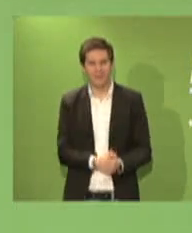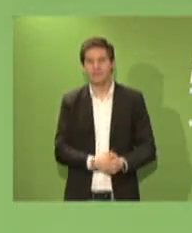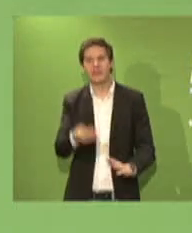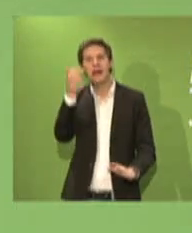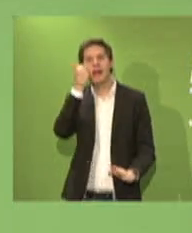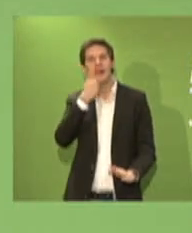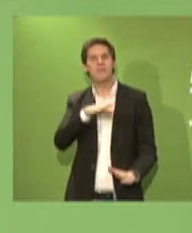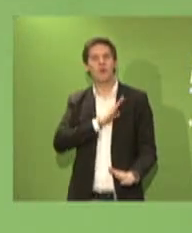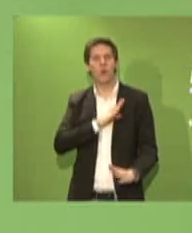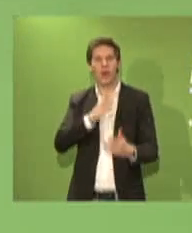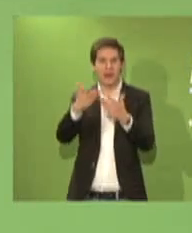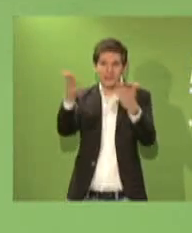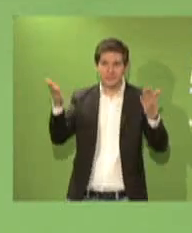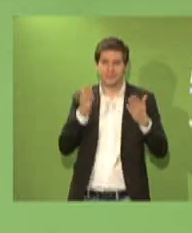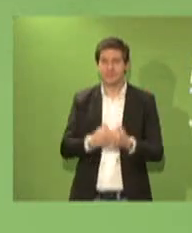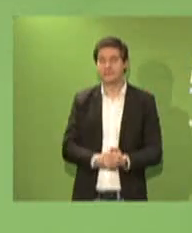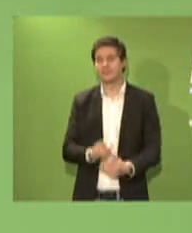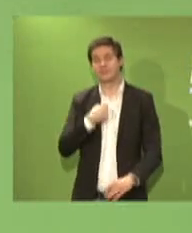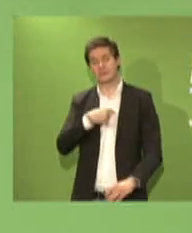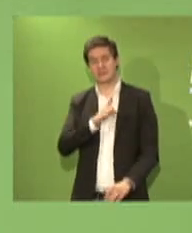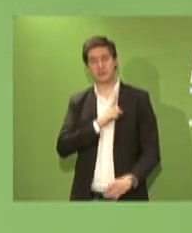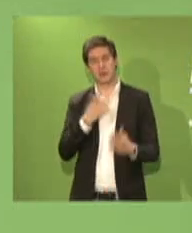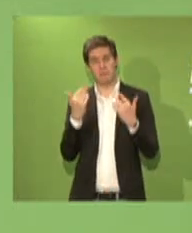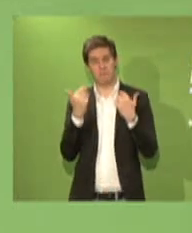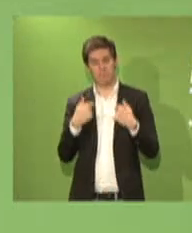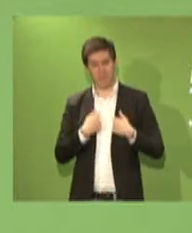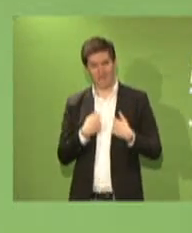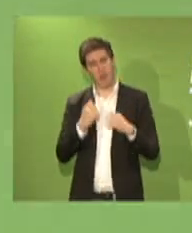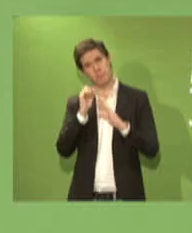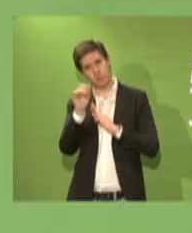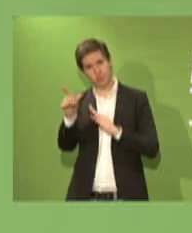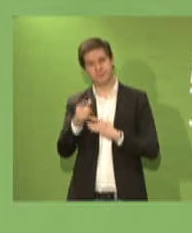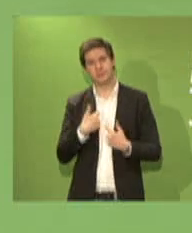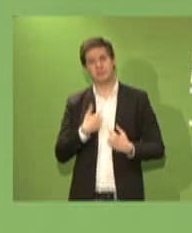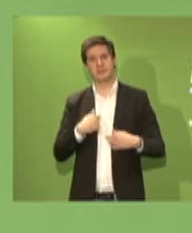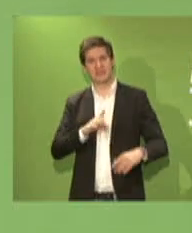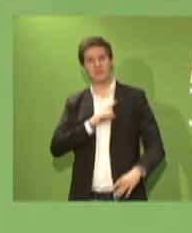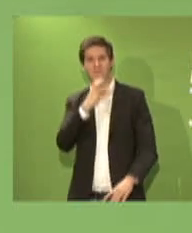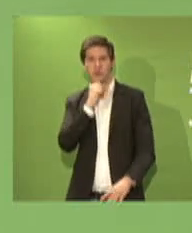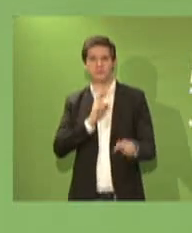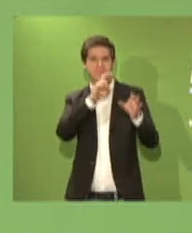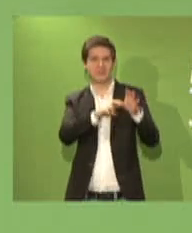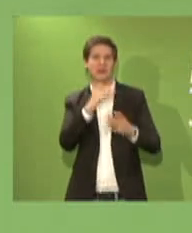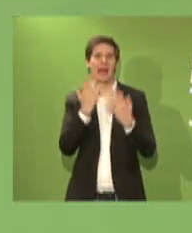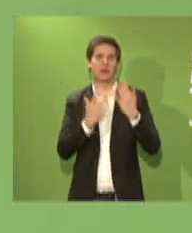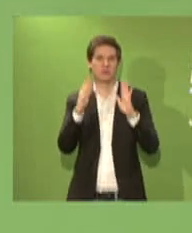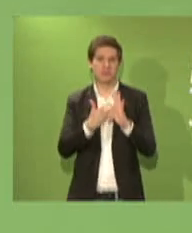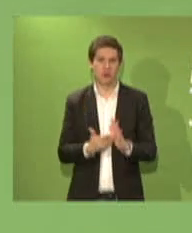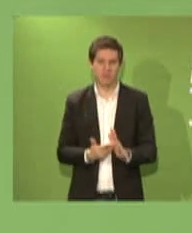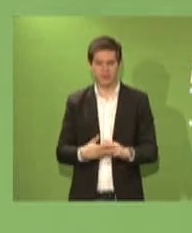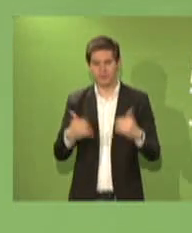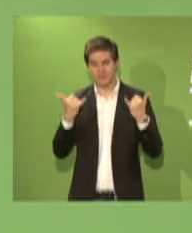Kollegen, ich bewerbe mich bei euch als Rechnungsprüfer. Ich bin seit 11 Jahren